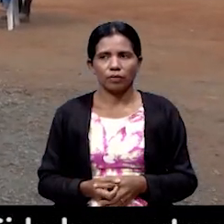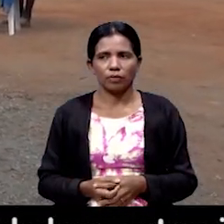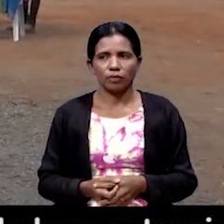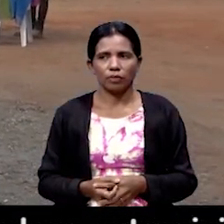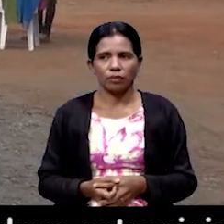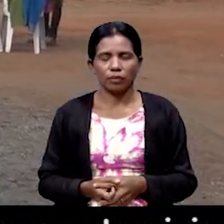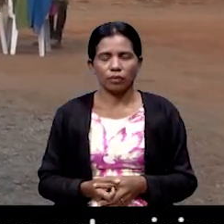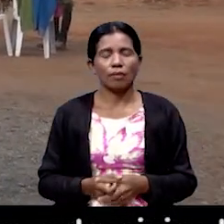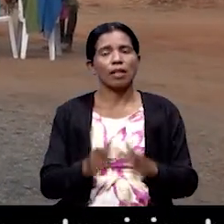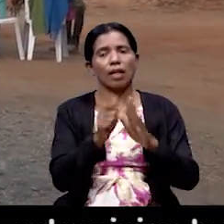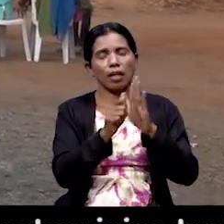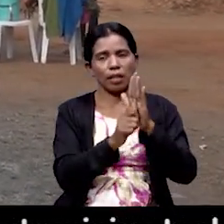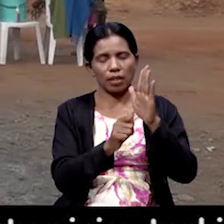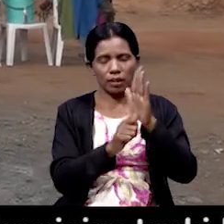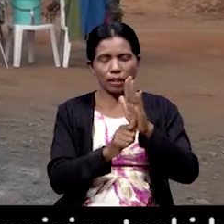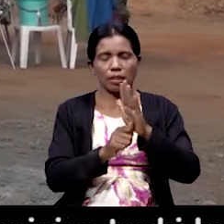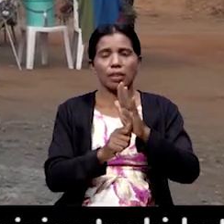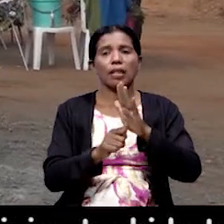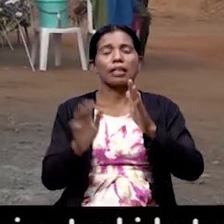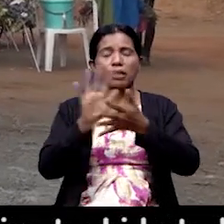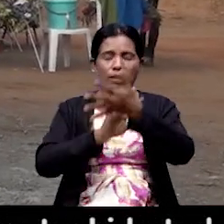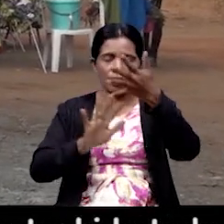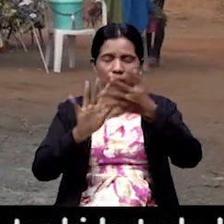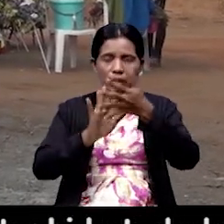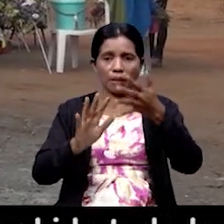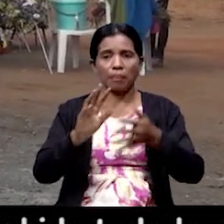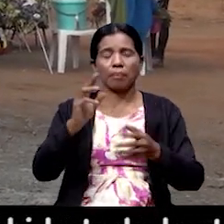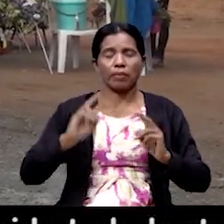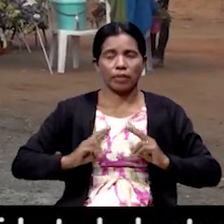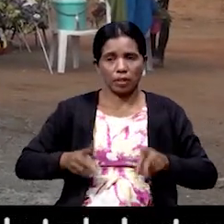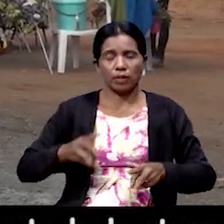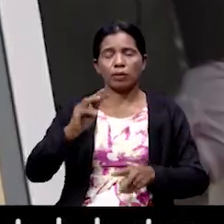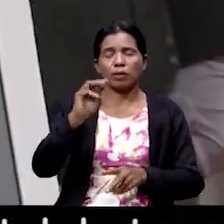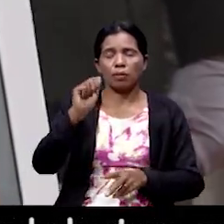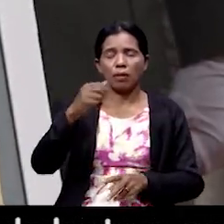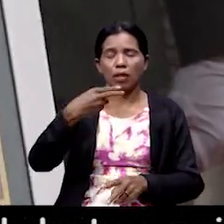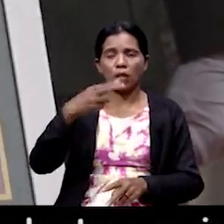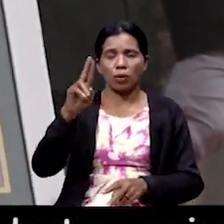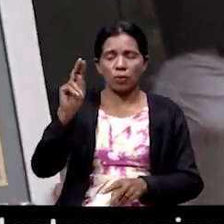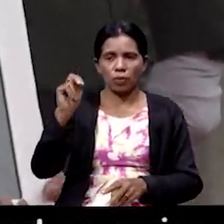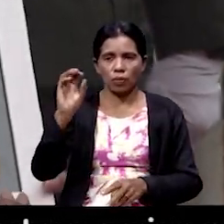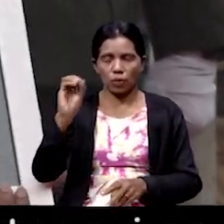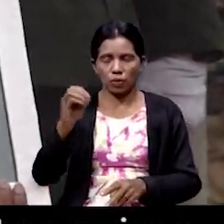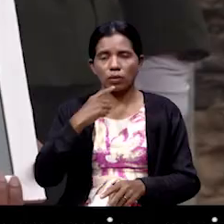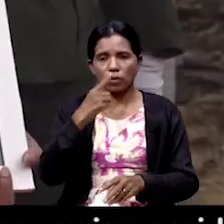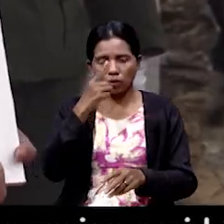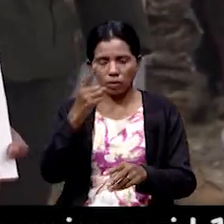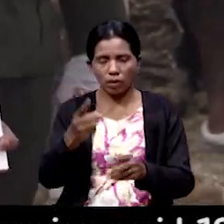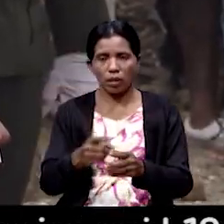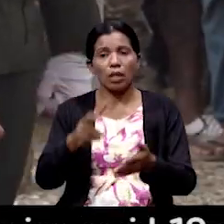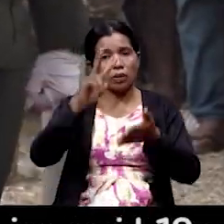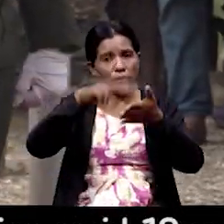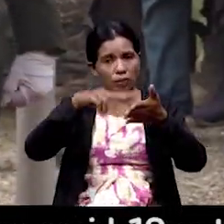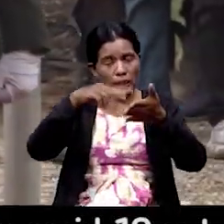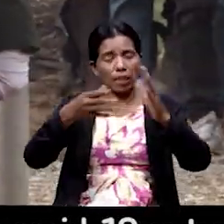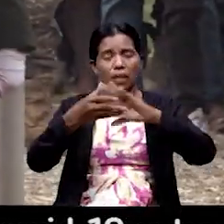Iha azenda seremonia fúnebre saudoso mahunu estado fofiar ba deputado Zé Agustino Somocho atu le